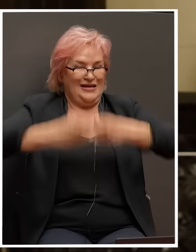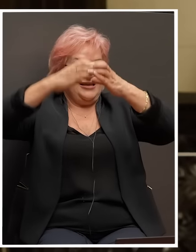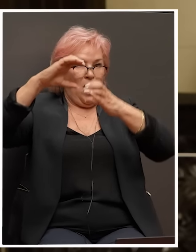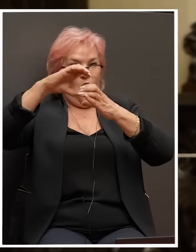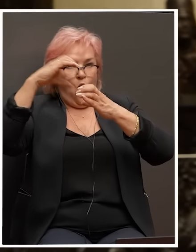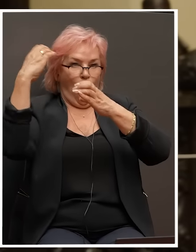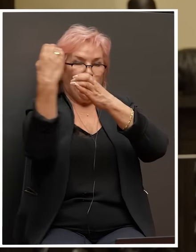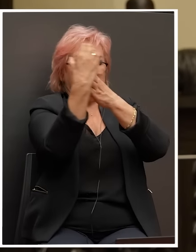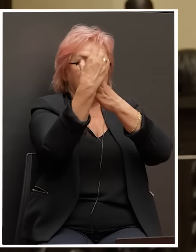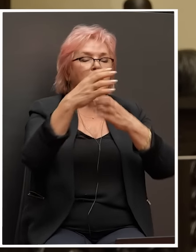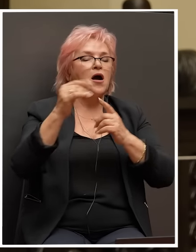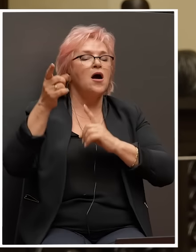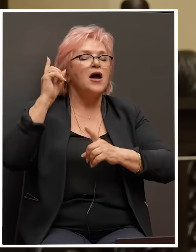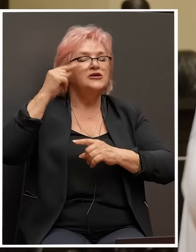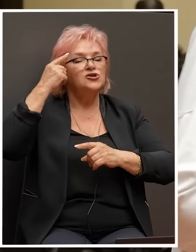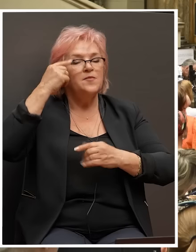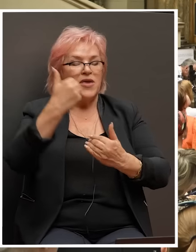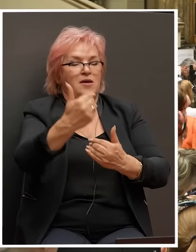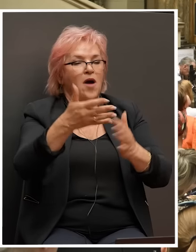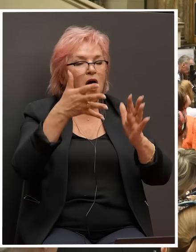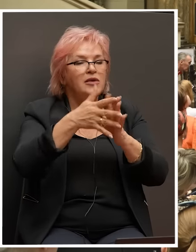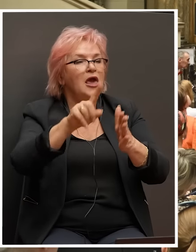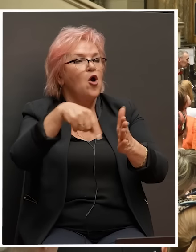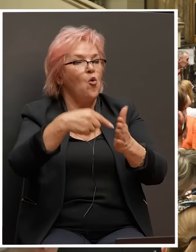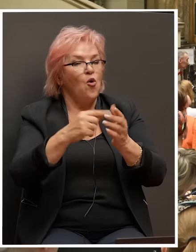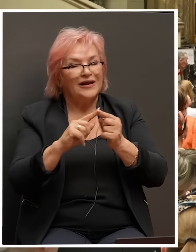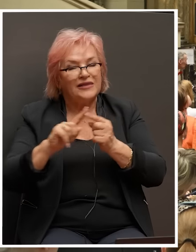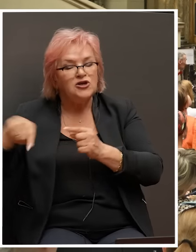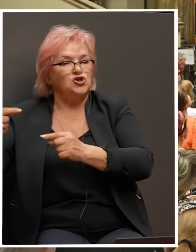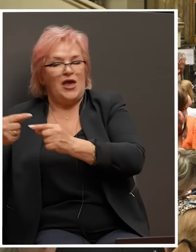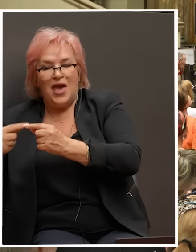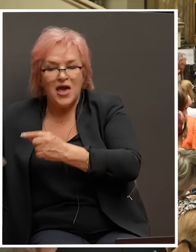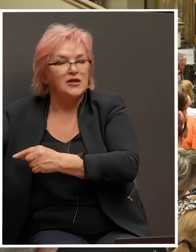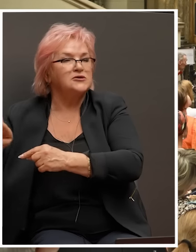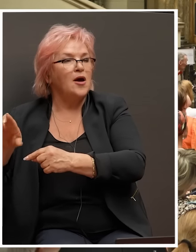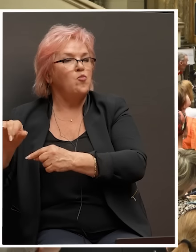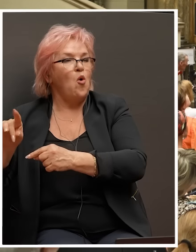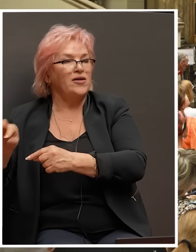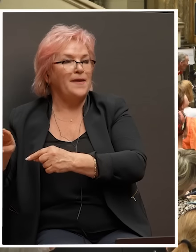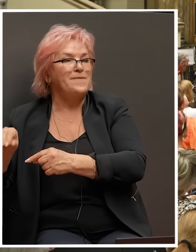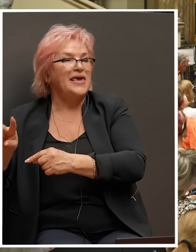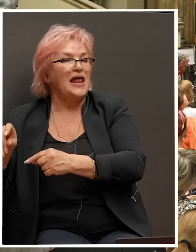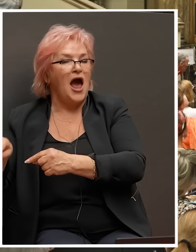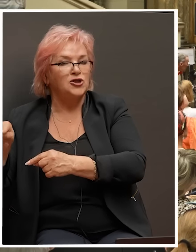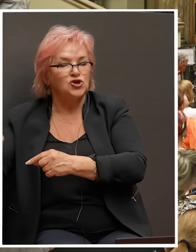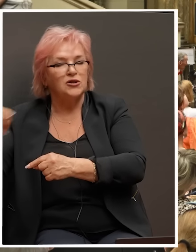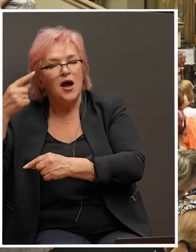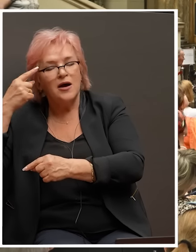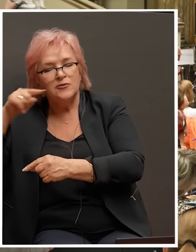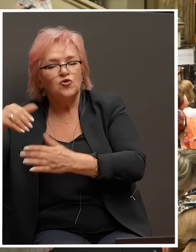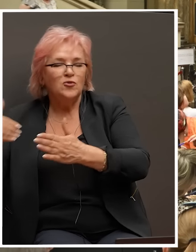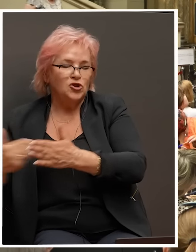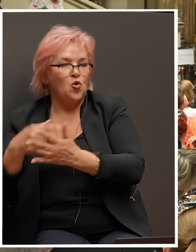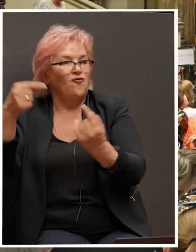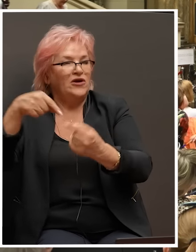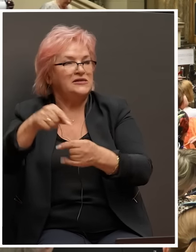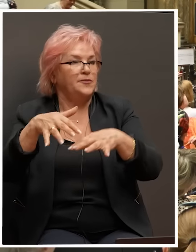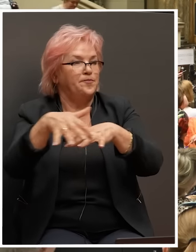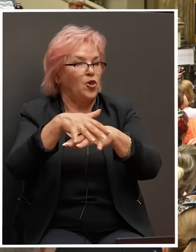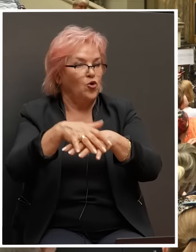как следствие, античное понимание города. Через Микеланджело Буонаротти, который придумывает новый тип площади